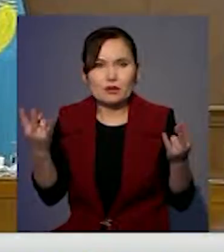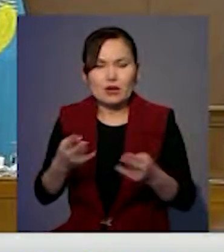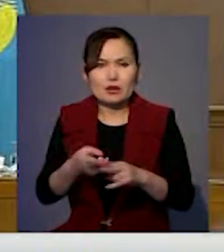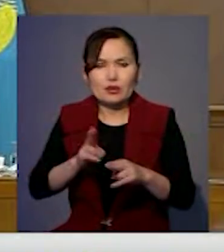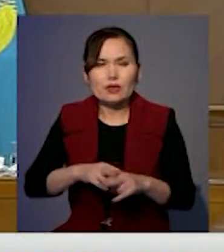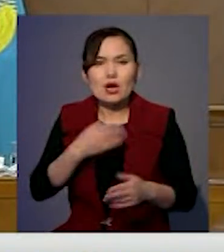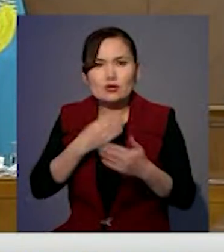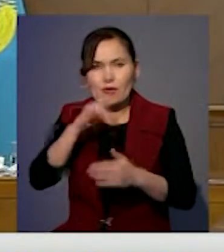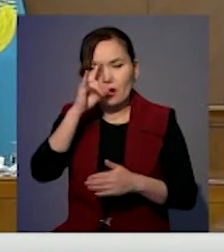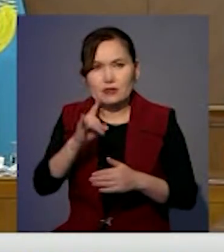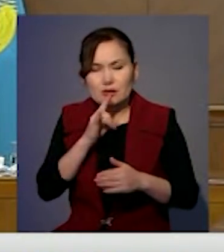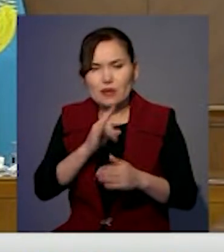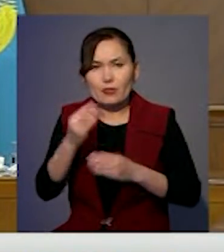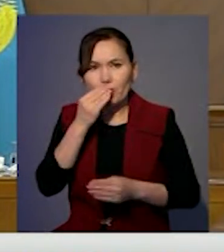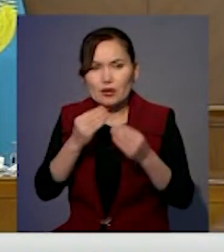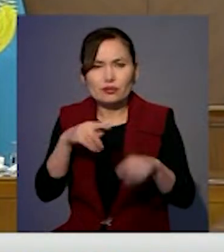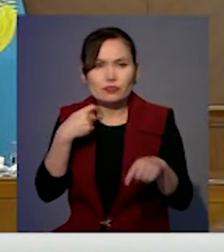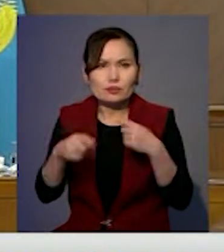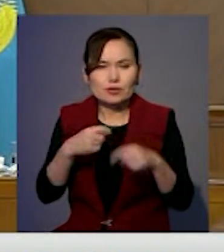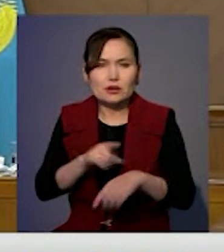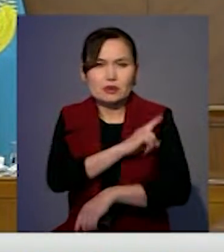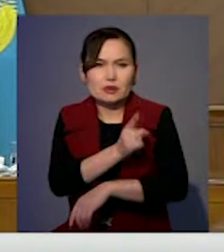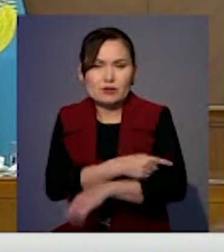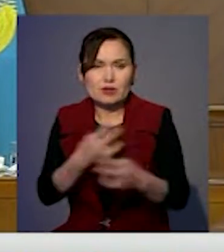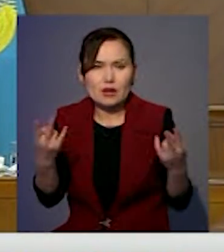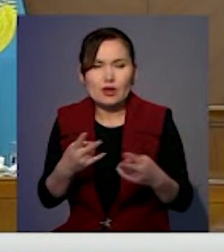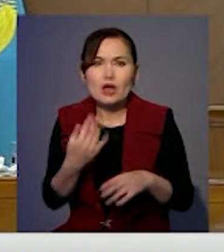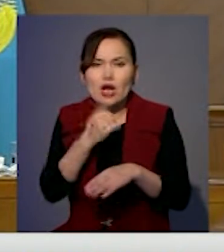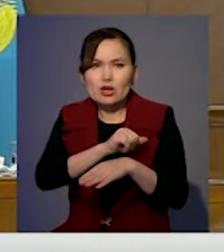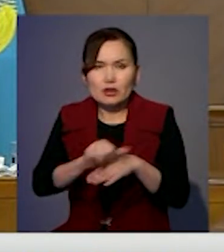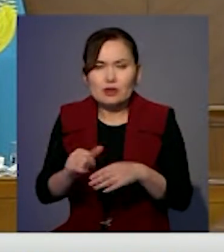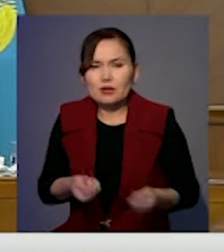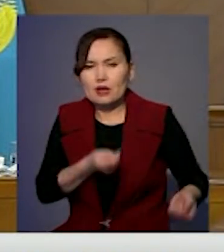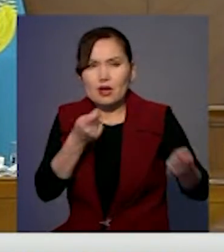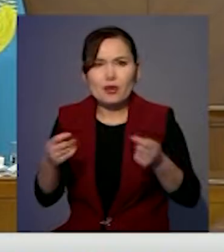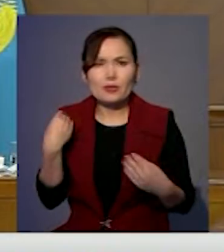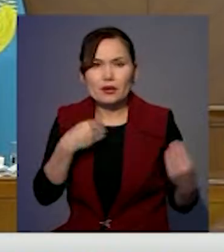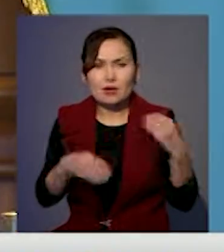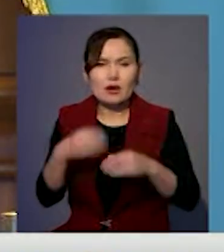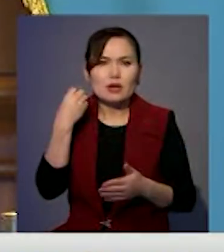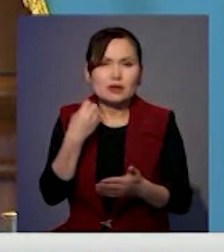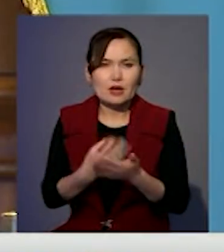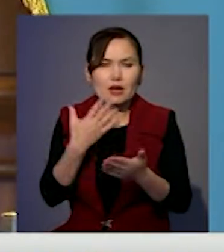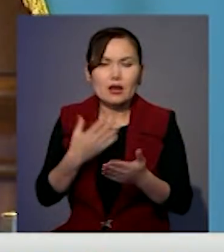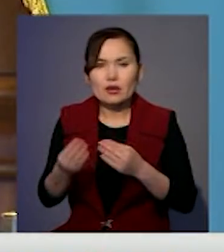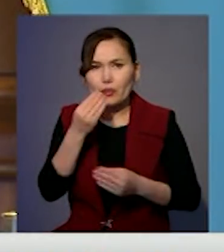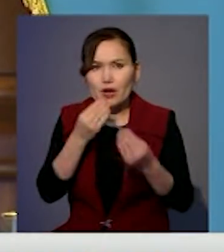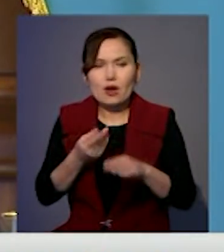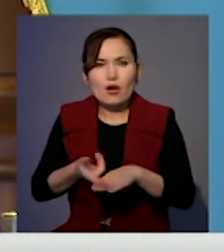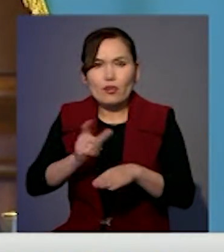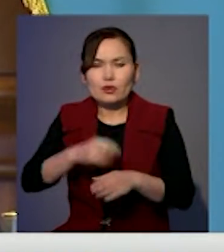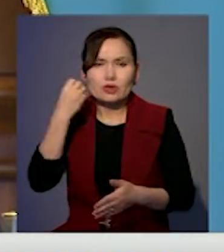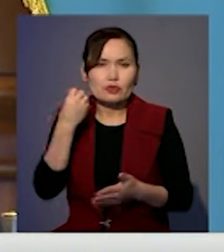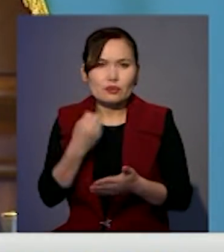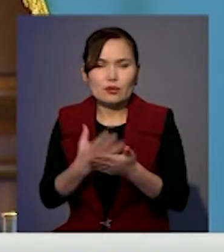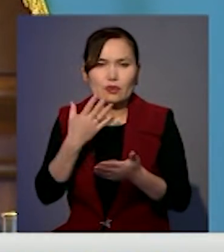для казахстанцев. Все дорогое, и одежда импортная дорогая, и пища импортная дорогая. Мы это знаем.